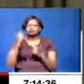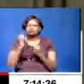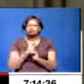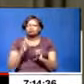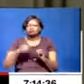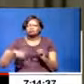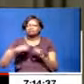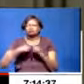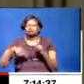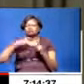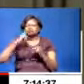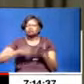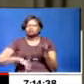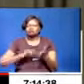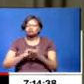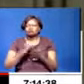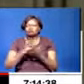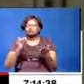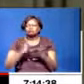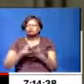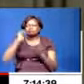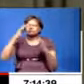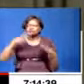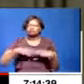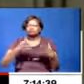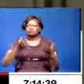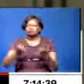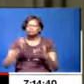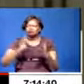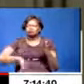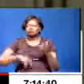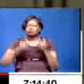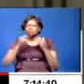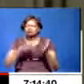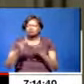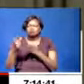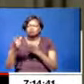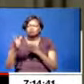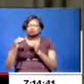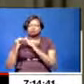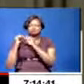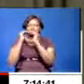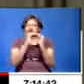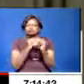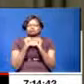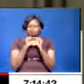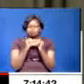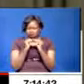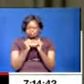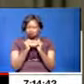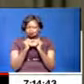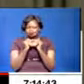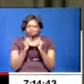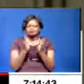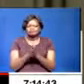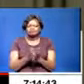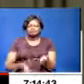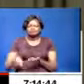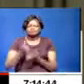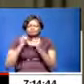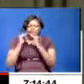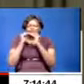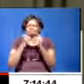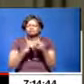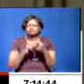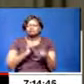tunasema, jambo ambayo Kenya wanataka, ni nafasi, usawa wa nafasi na nafasi za kiuchumi. When we